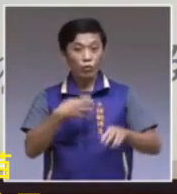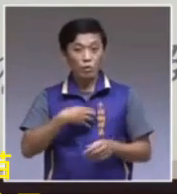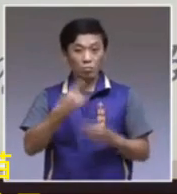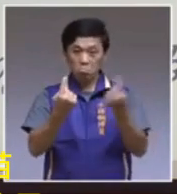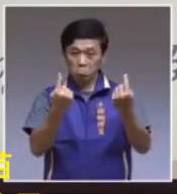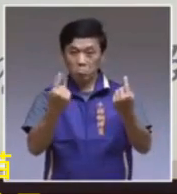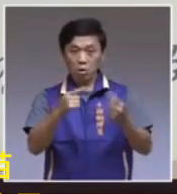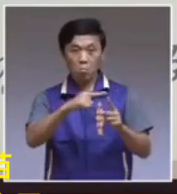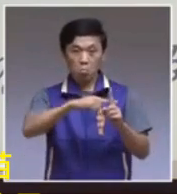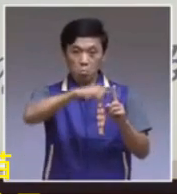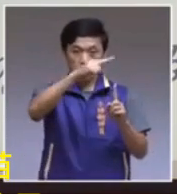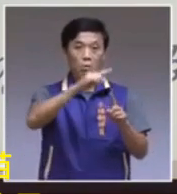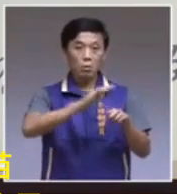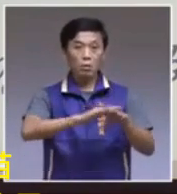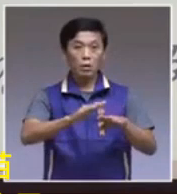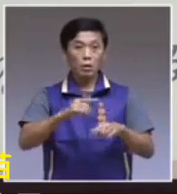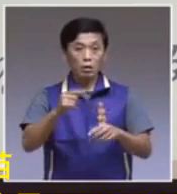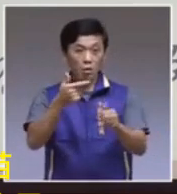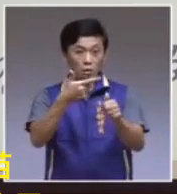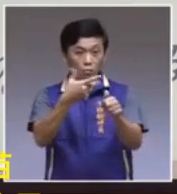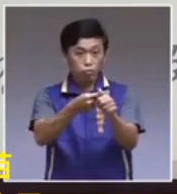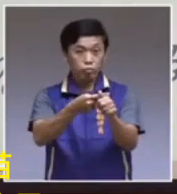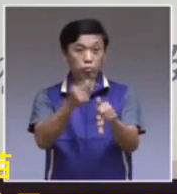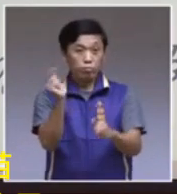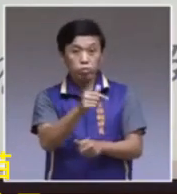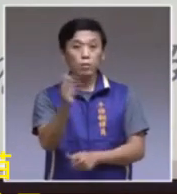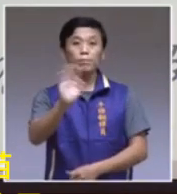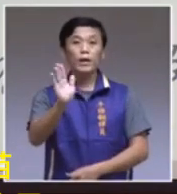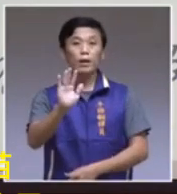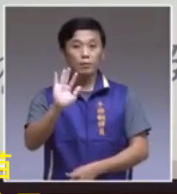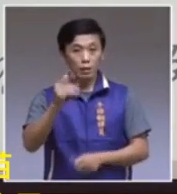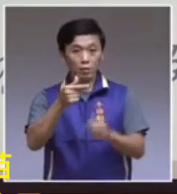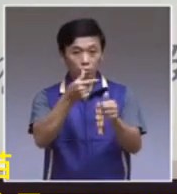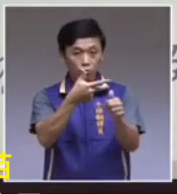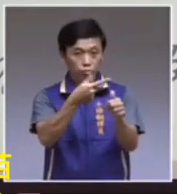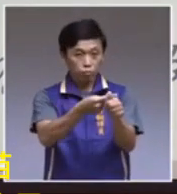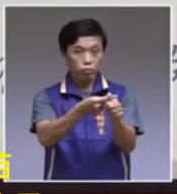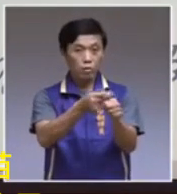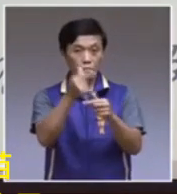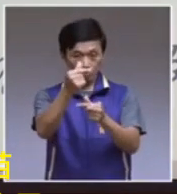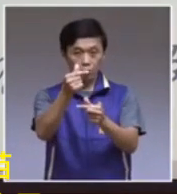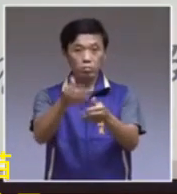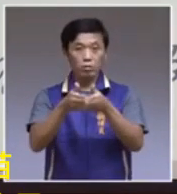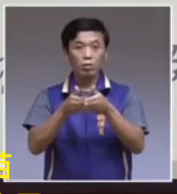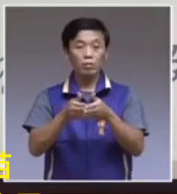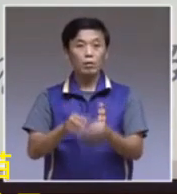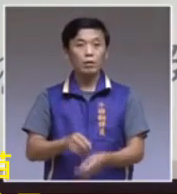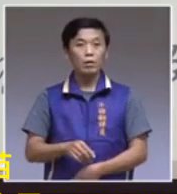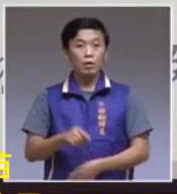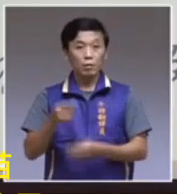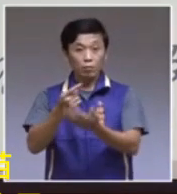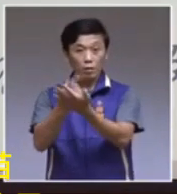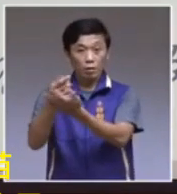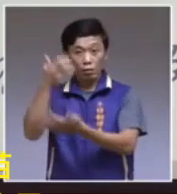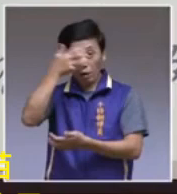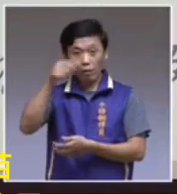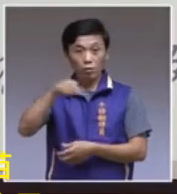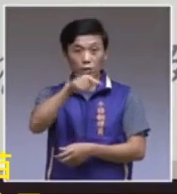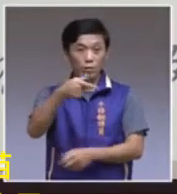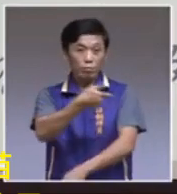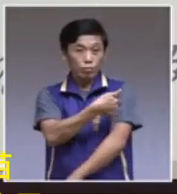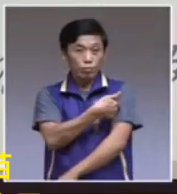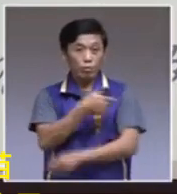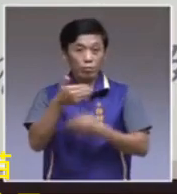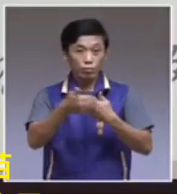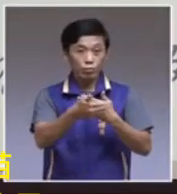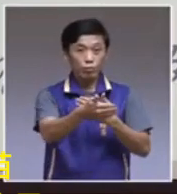高，所以我们不求快，但是我们求好，不希望说在长辈在这个过程里面